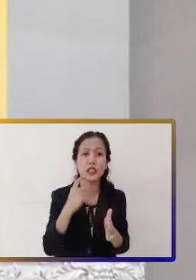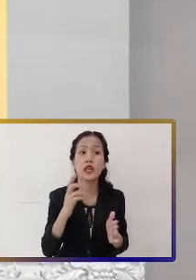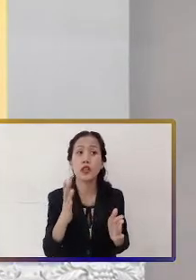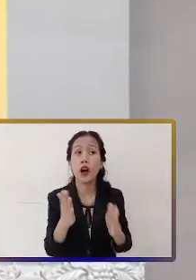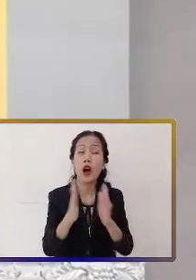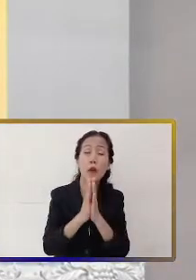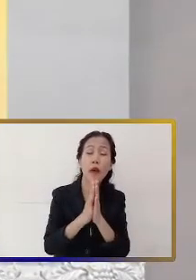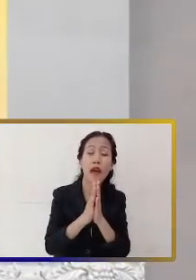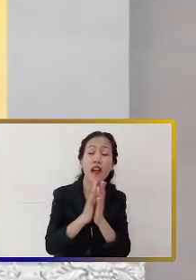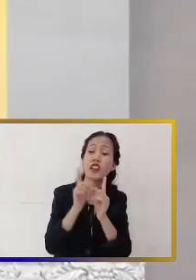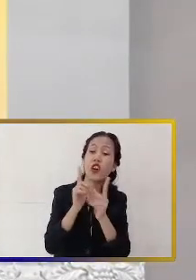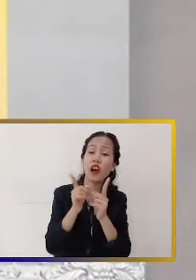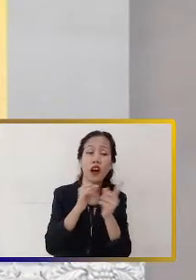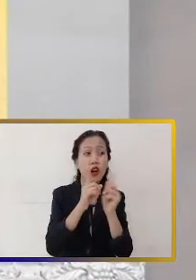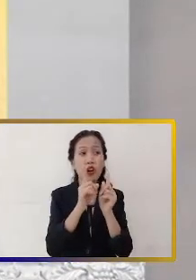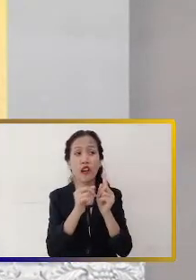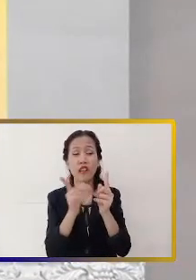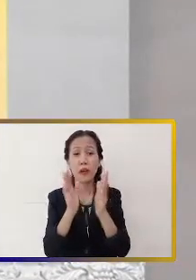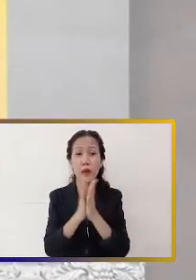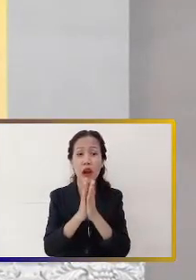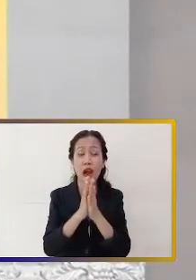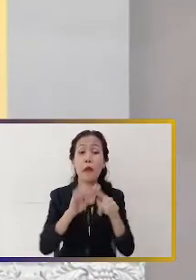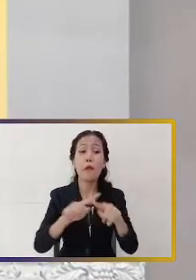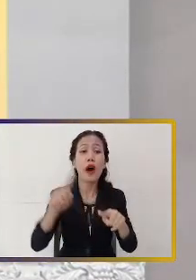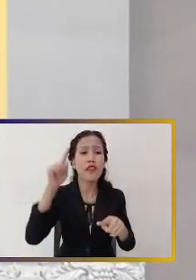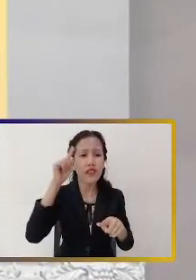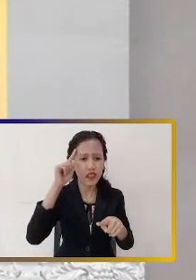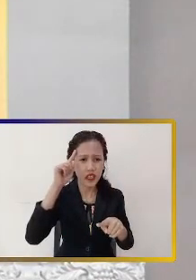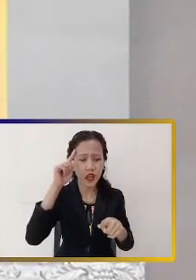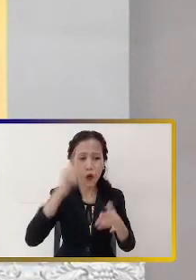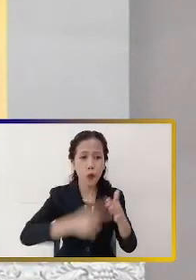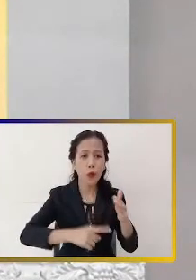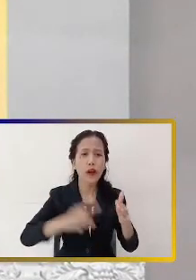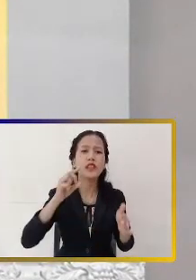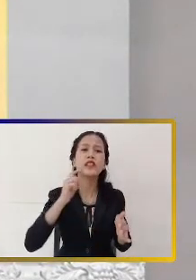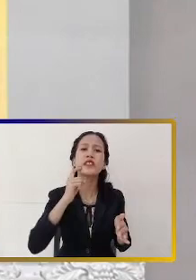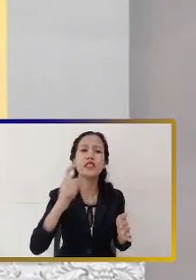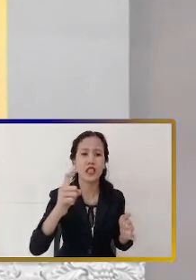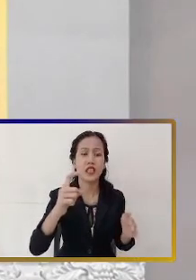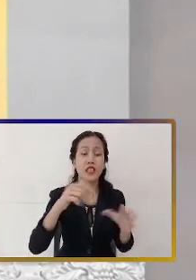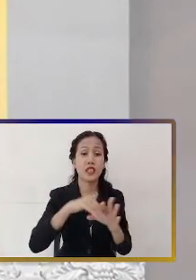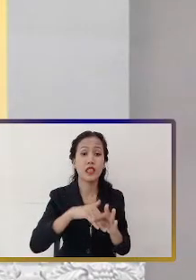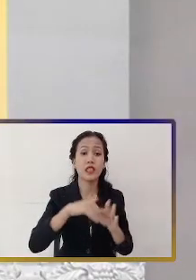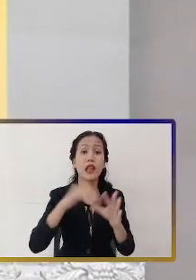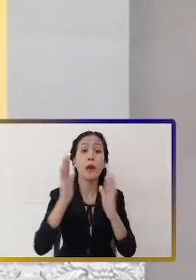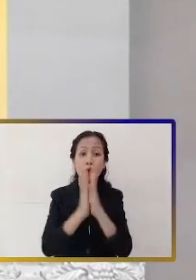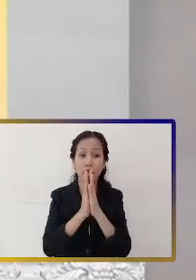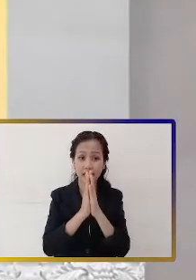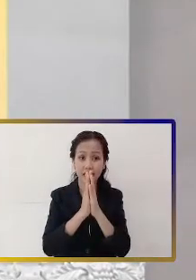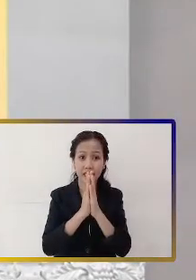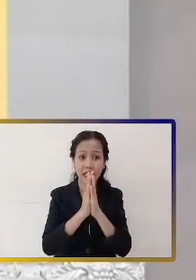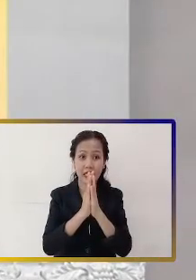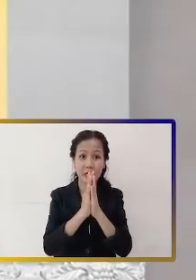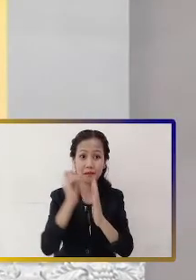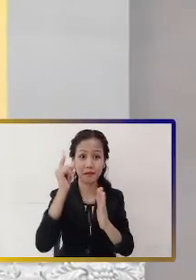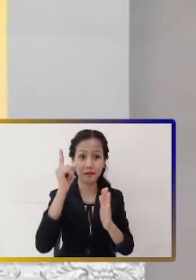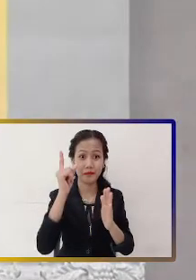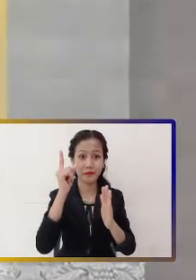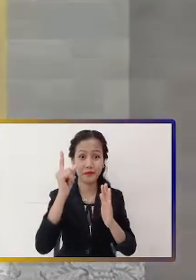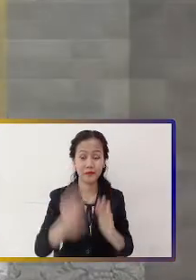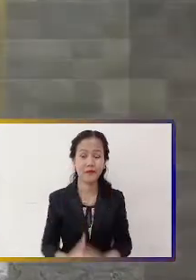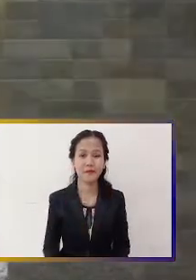basa-basa magsasalita, pero isipin natin ang ating sasabihin. Ano po ba ang dapat nating sabihin? Now, notice what the Bible says